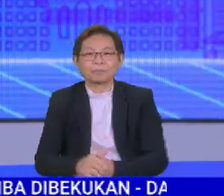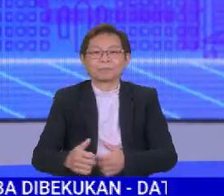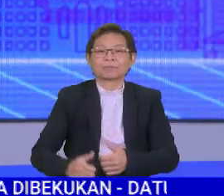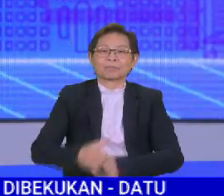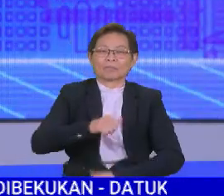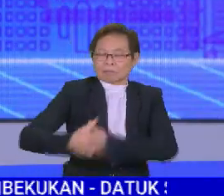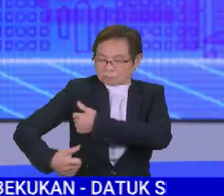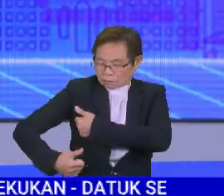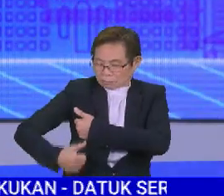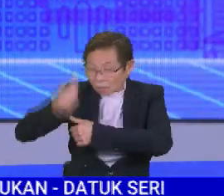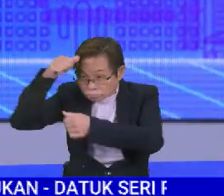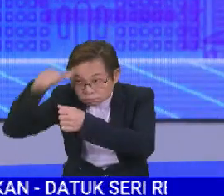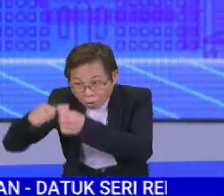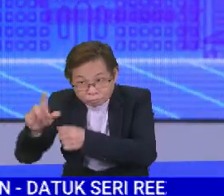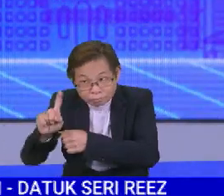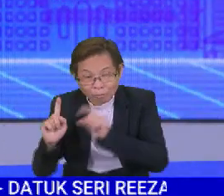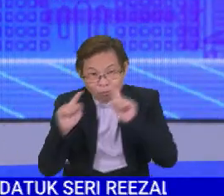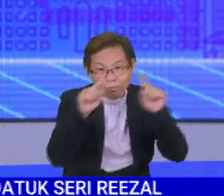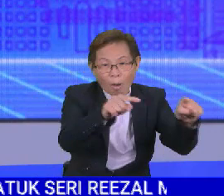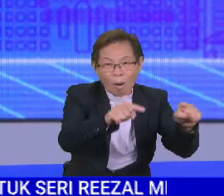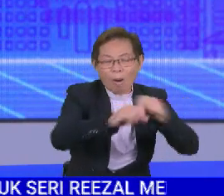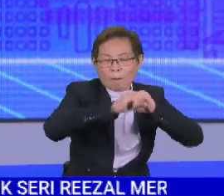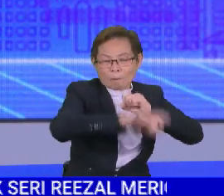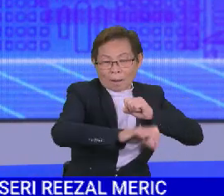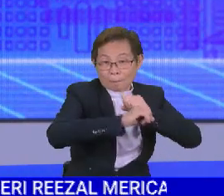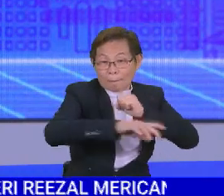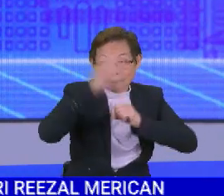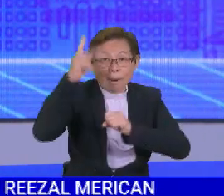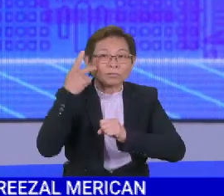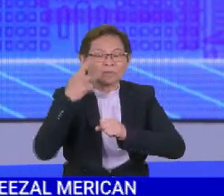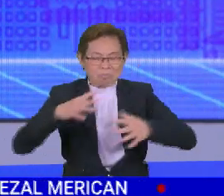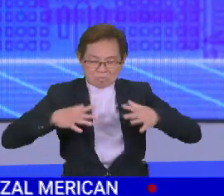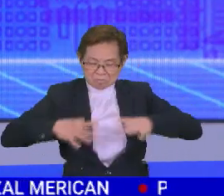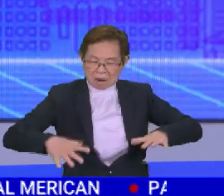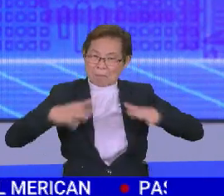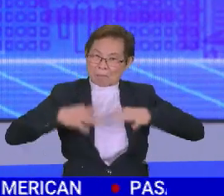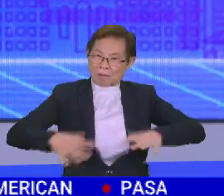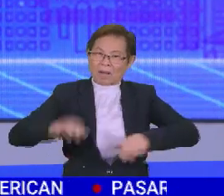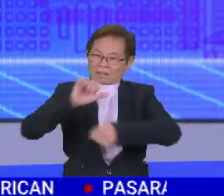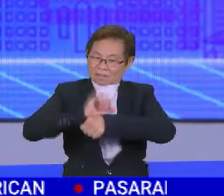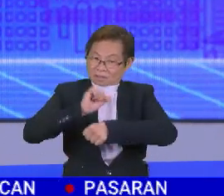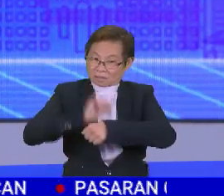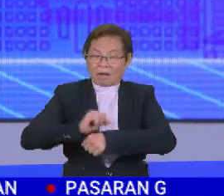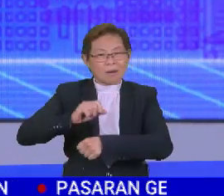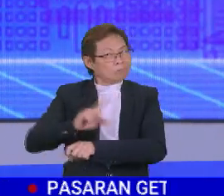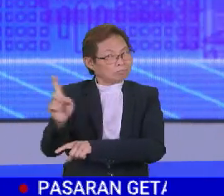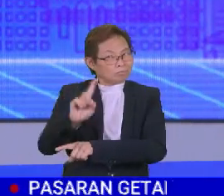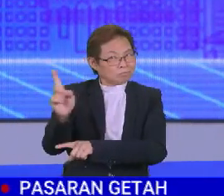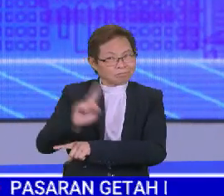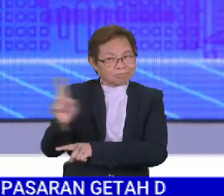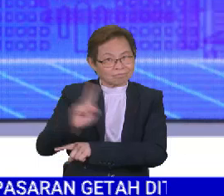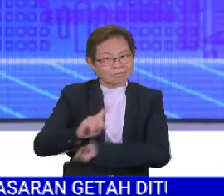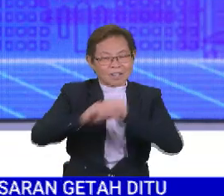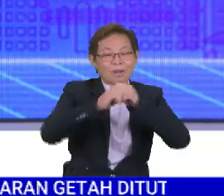Anggota tentera diingatkan tidak hadir sebarang kempen politik dengan berpakaian seragam. Mereka juga tidak dibenar